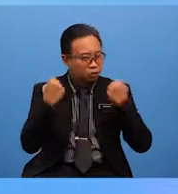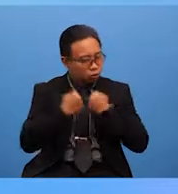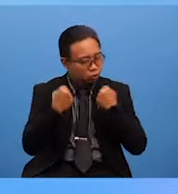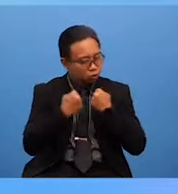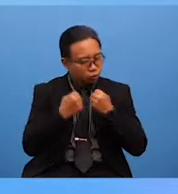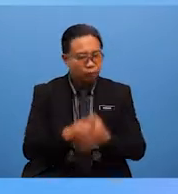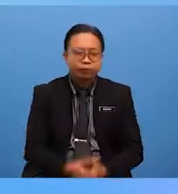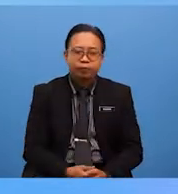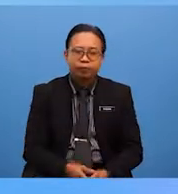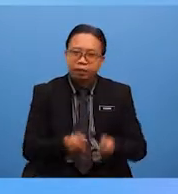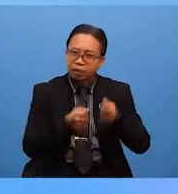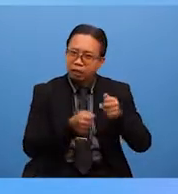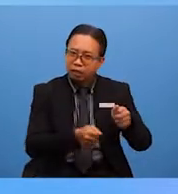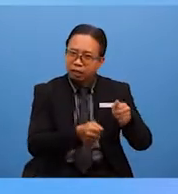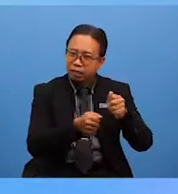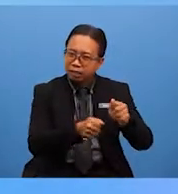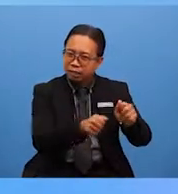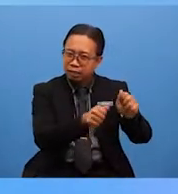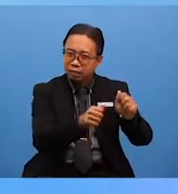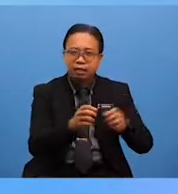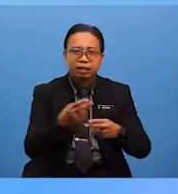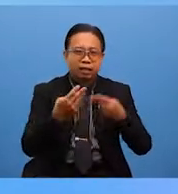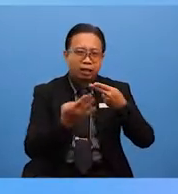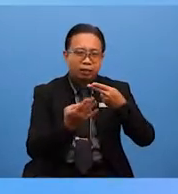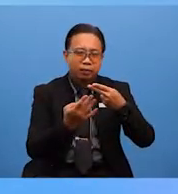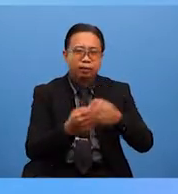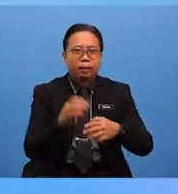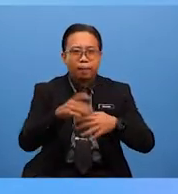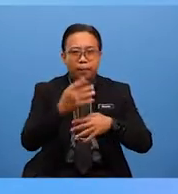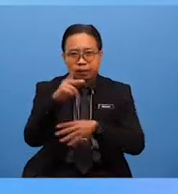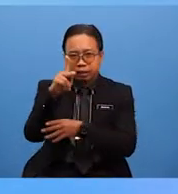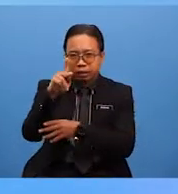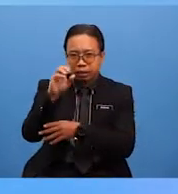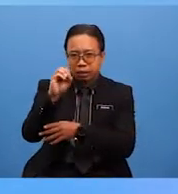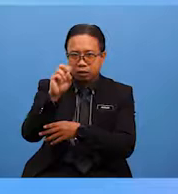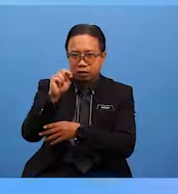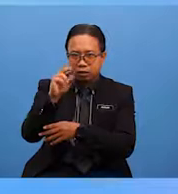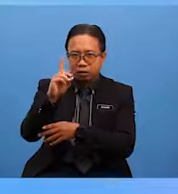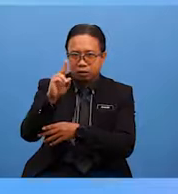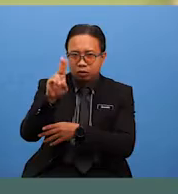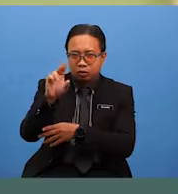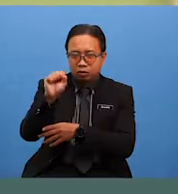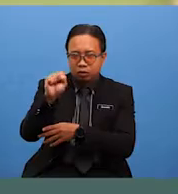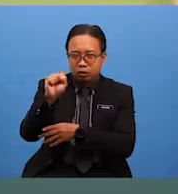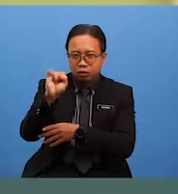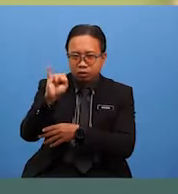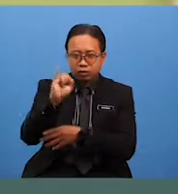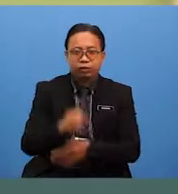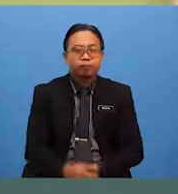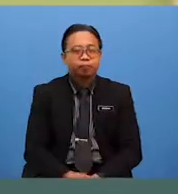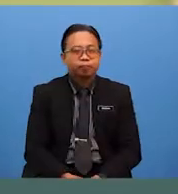pengaliran hable melalui cara ini dipanggil konstruksi Cek